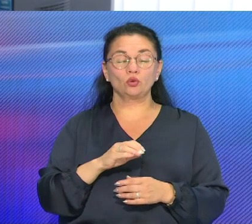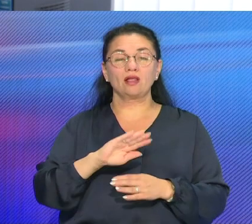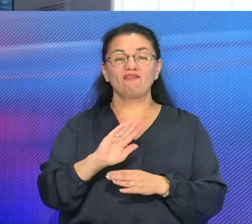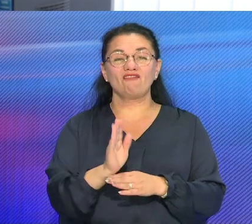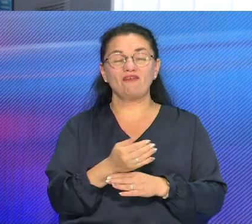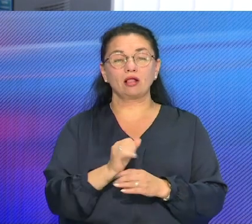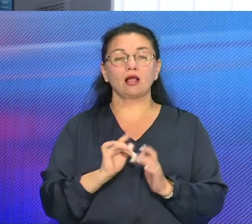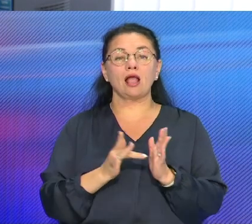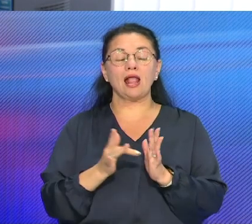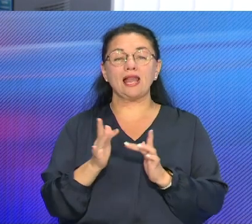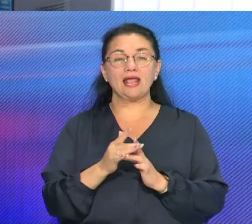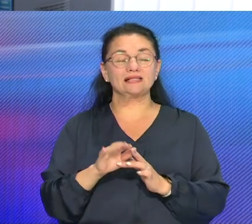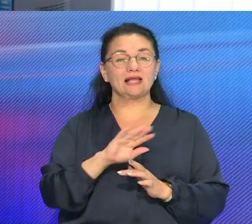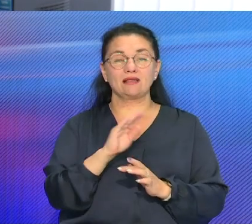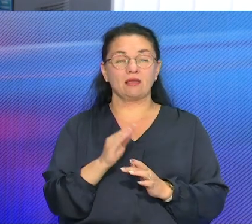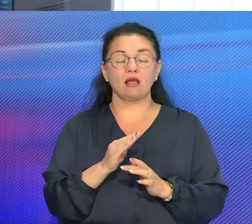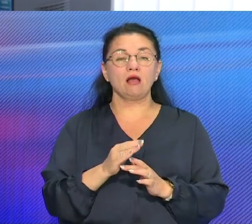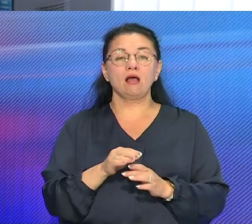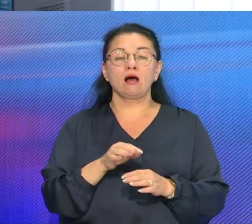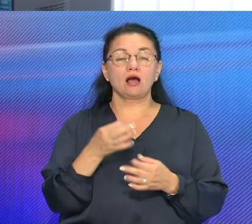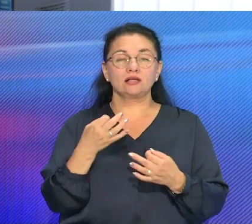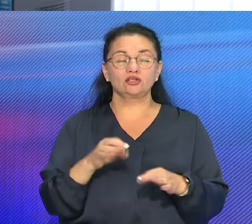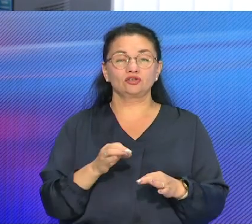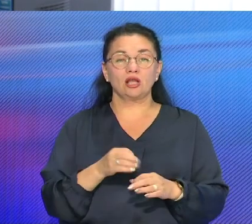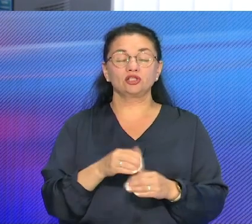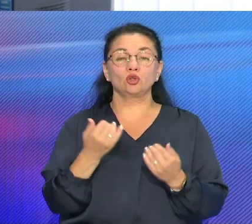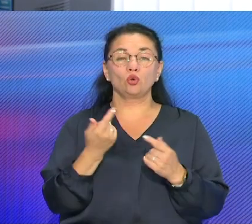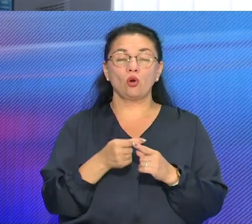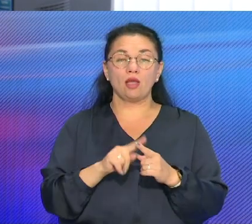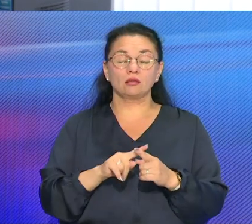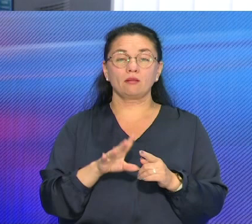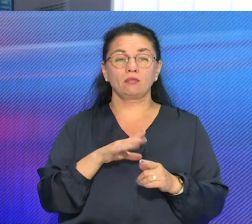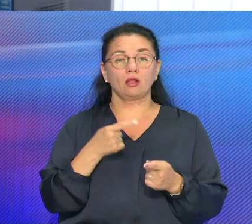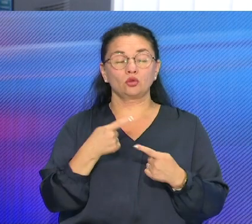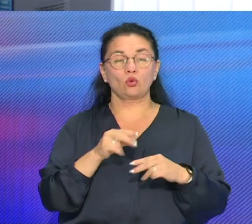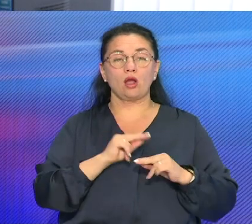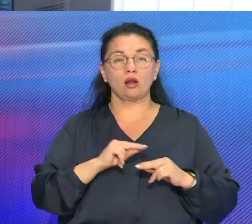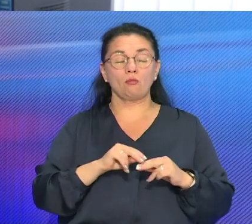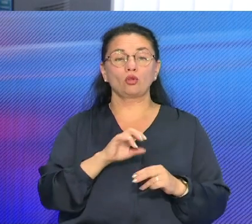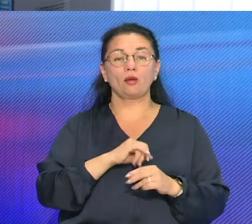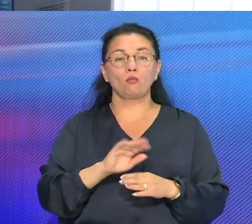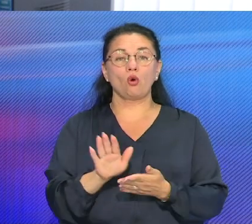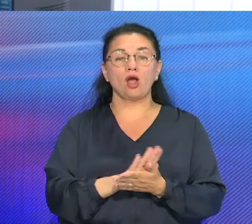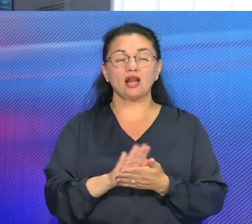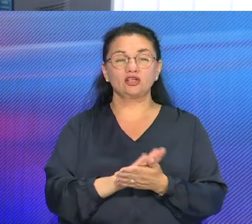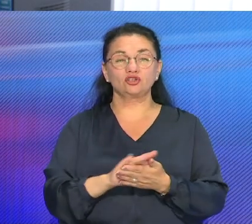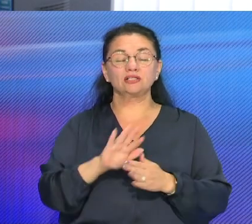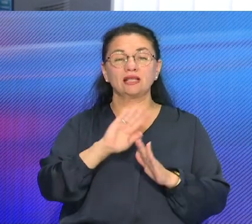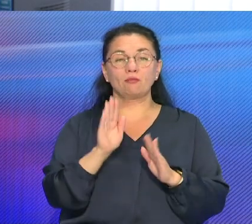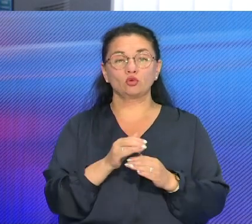в данном случае конкретно мы можем говорить о ликвидации последствий аварии.